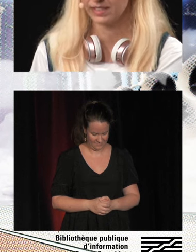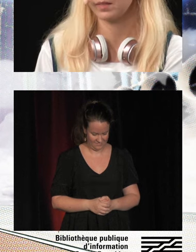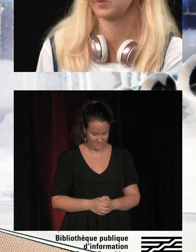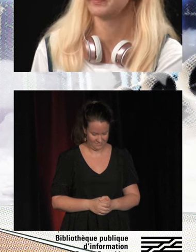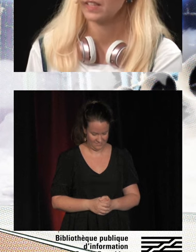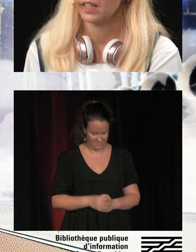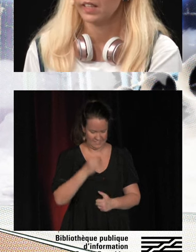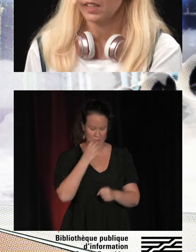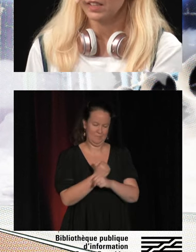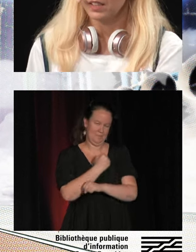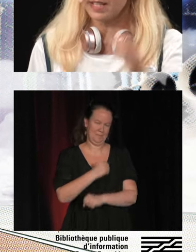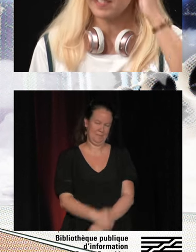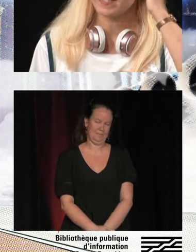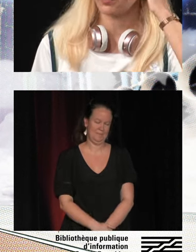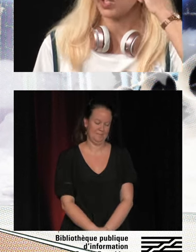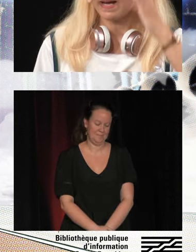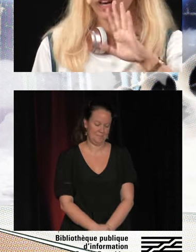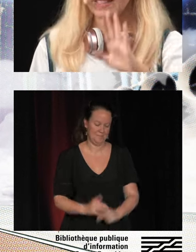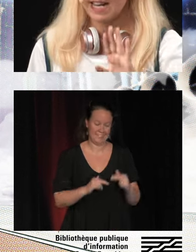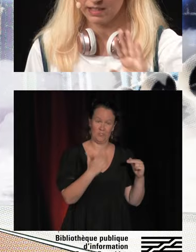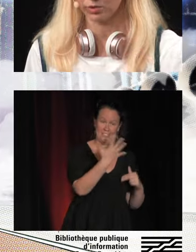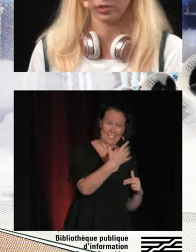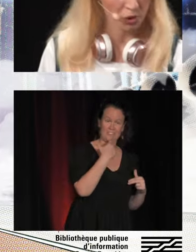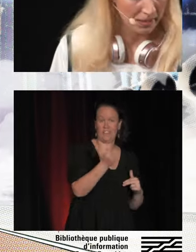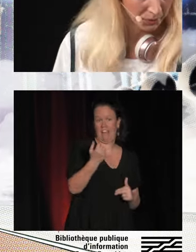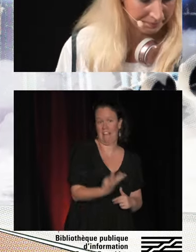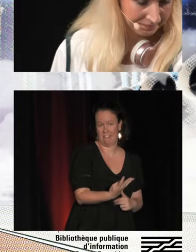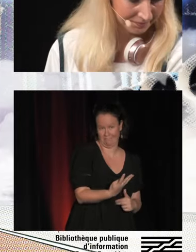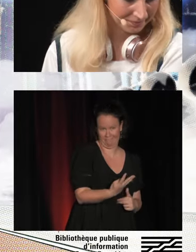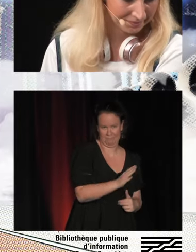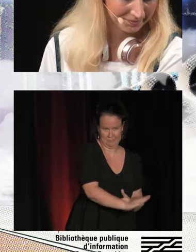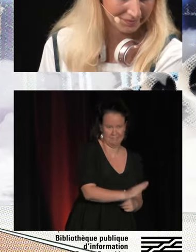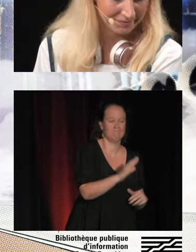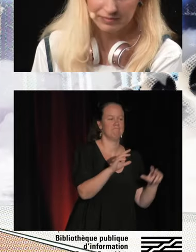Ok, c'est bon. Ça fait 5, nous sommes à un quart de Dr Mario.